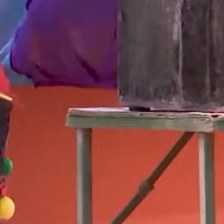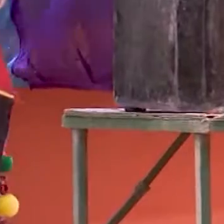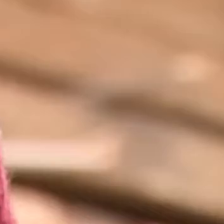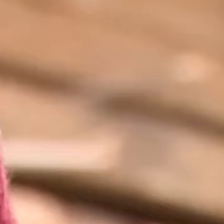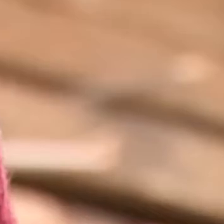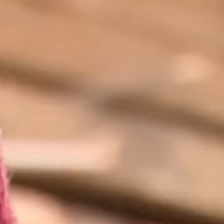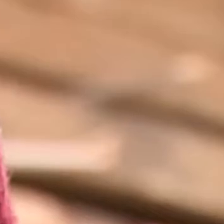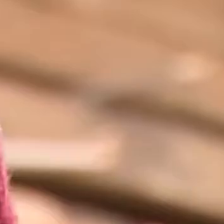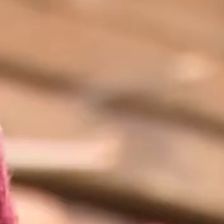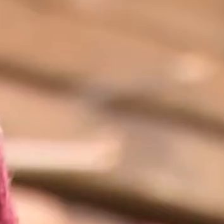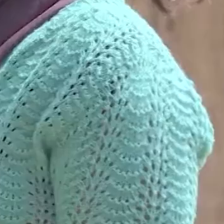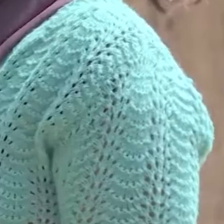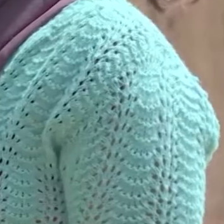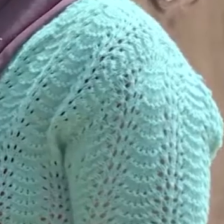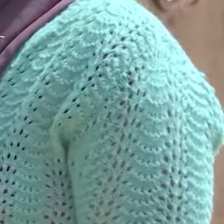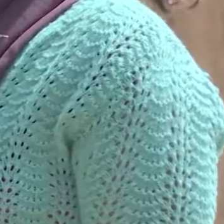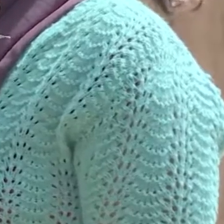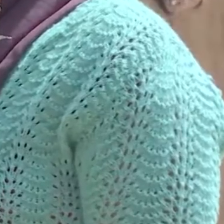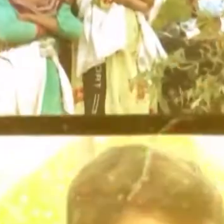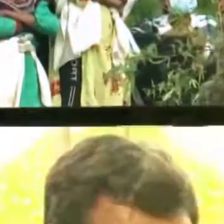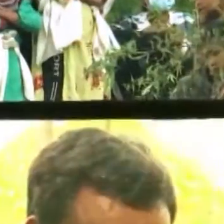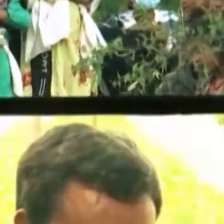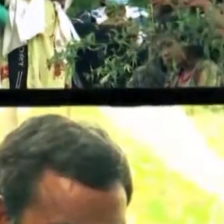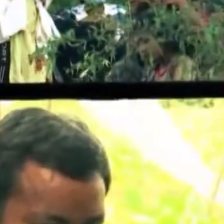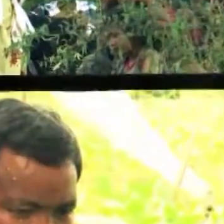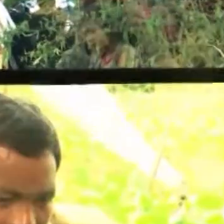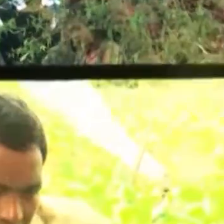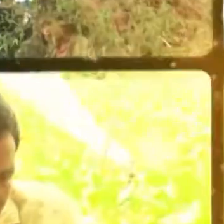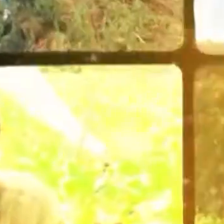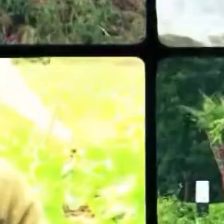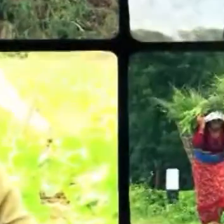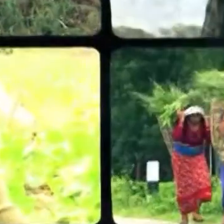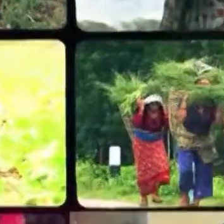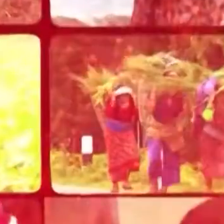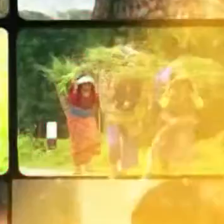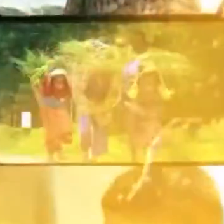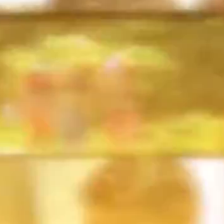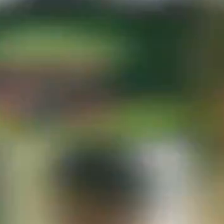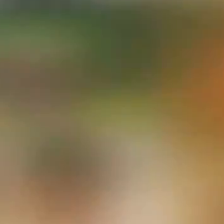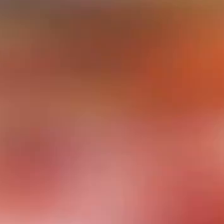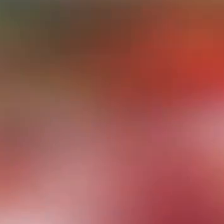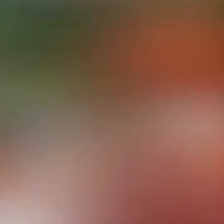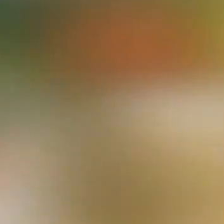अनुहारहरूको भीडमा तपाईँकै अनुहार, अनेक नेपालीको एक अनुहार।